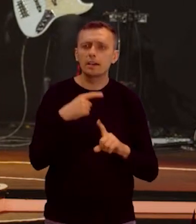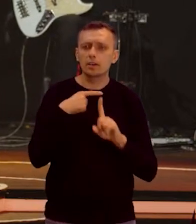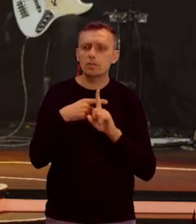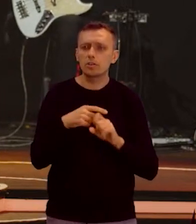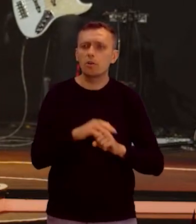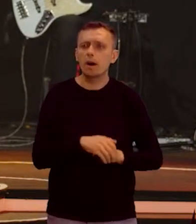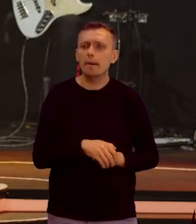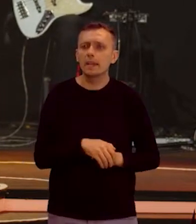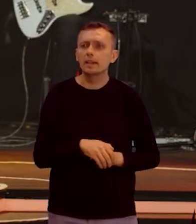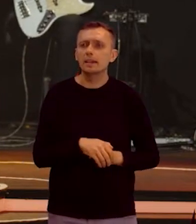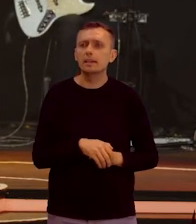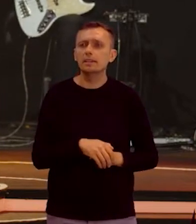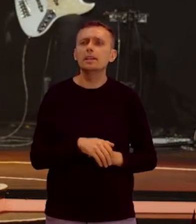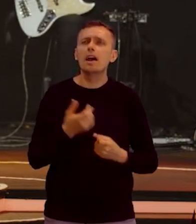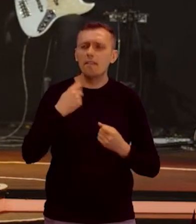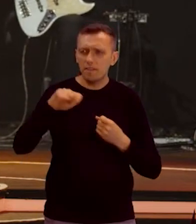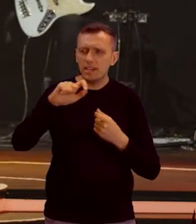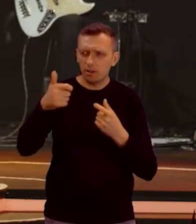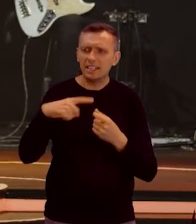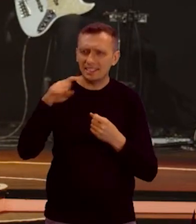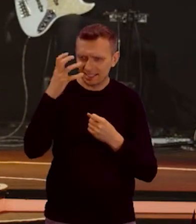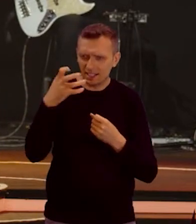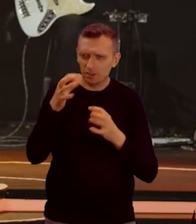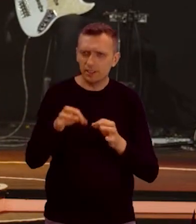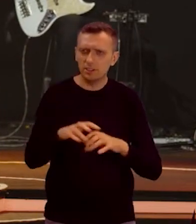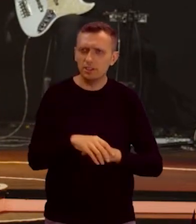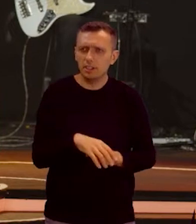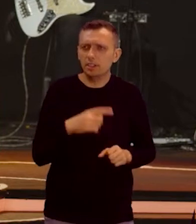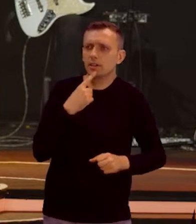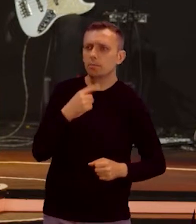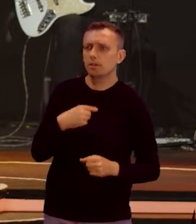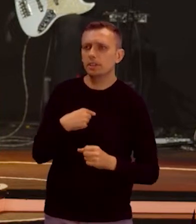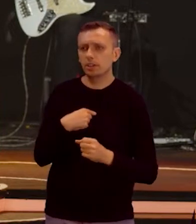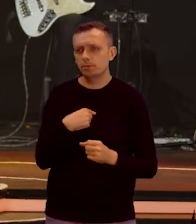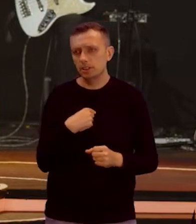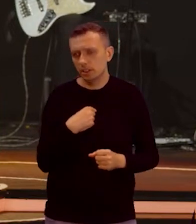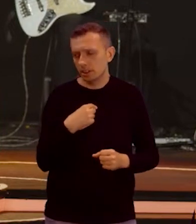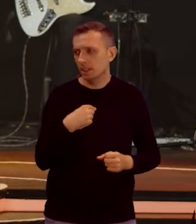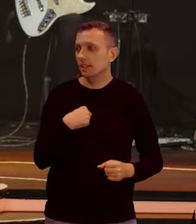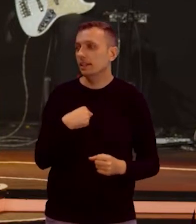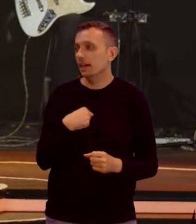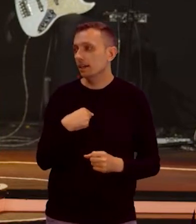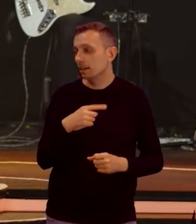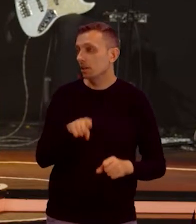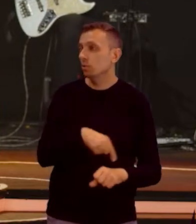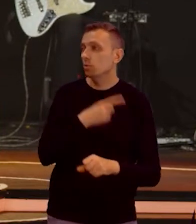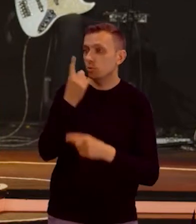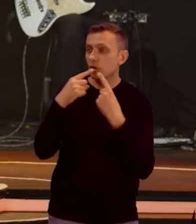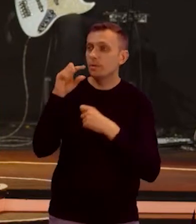wtedy tak, proszę pani, ja już od kilkunastu lat tak sobie myślę, co tu zrobić, żebyśmy razem coś stworzyli.